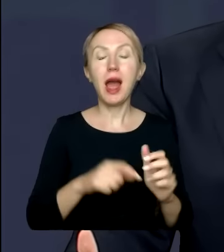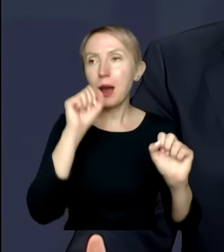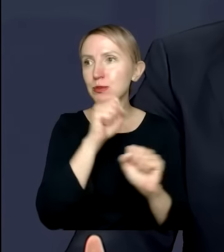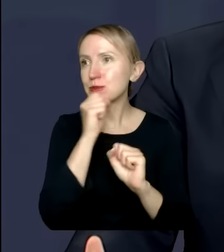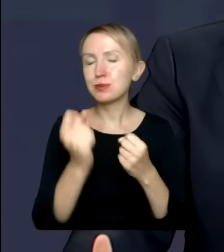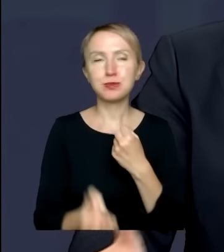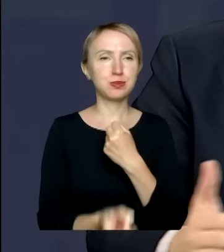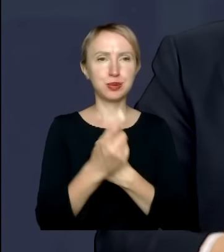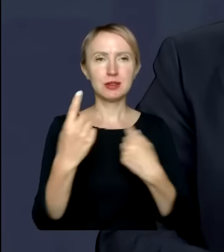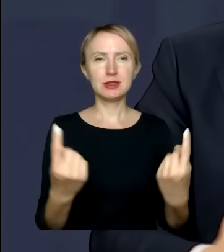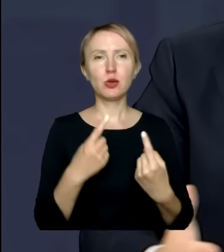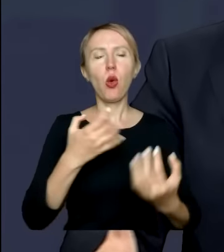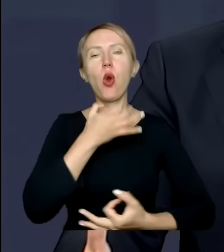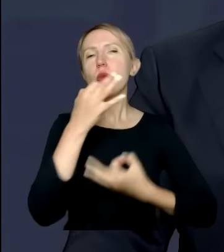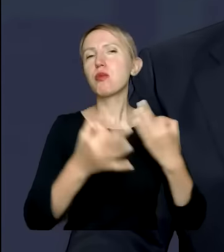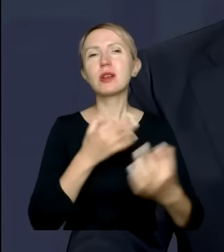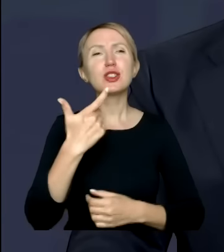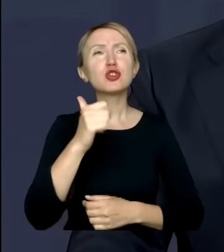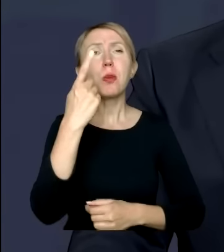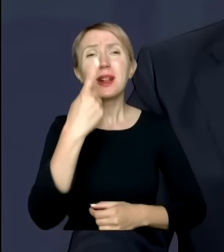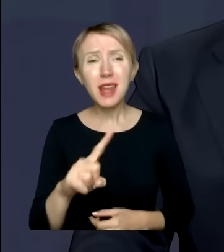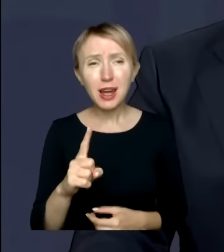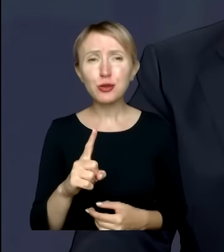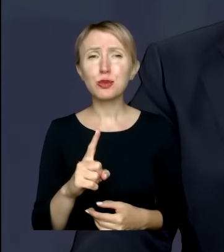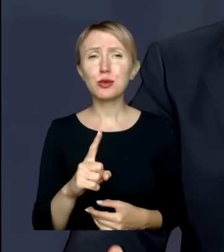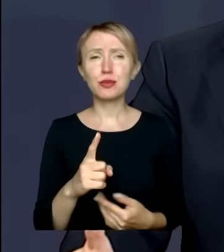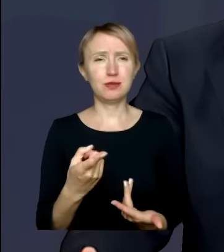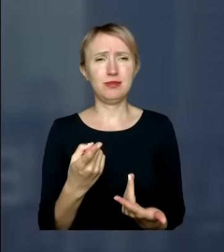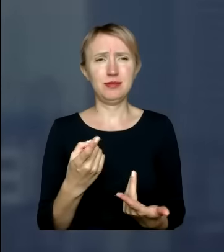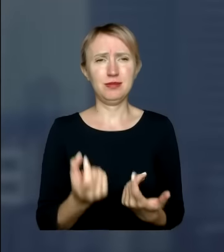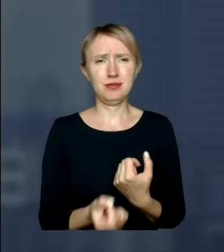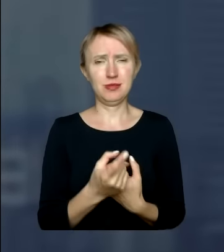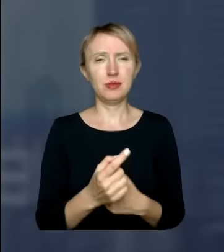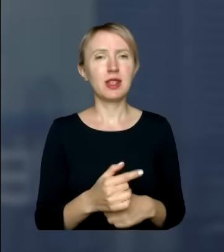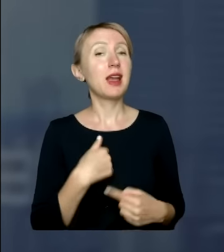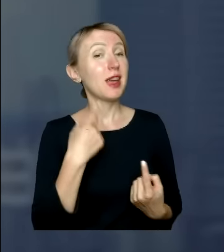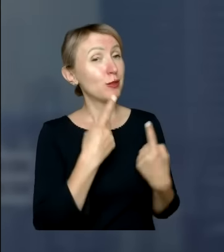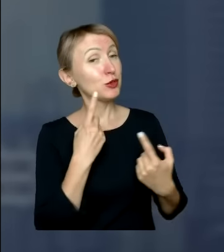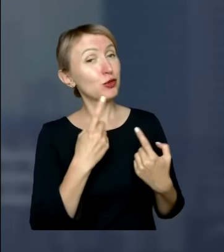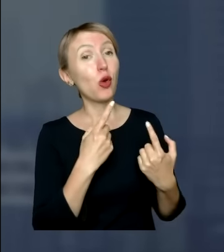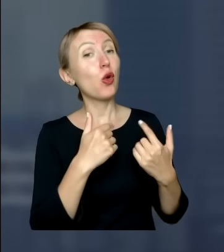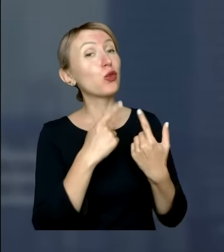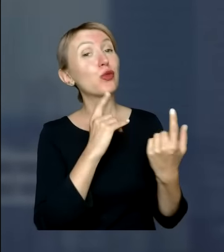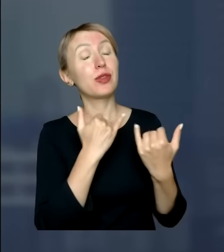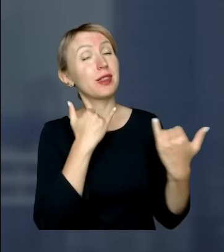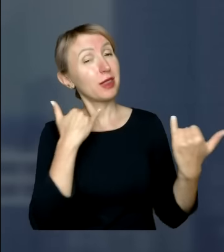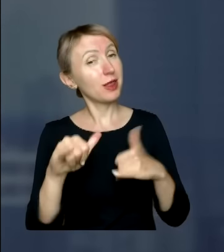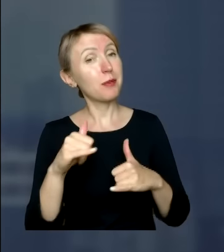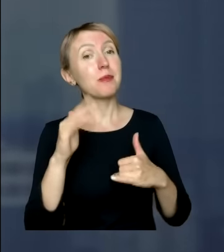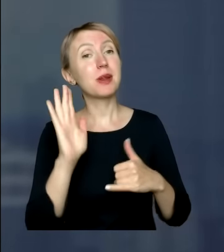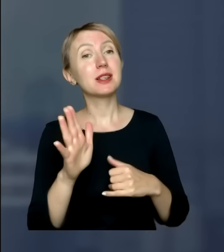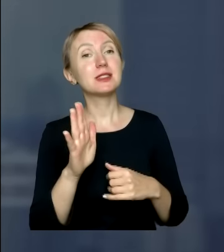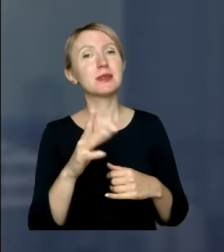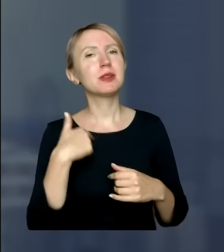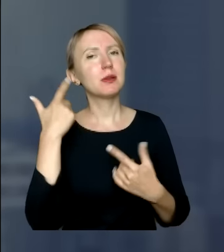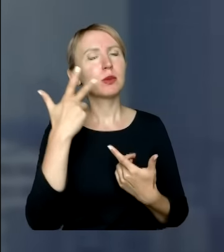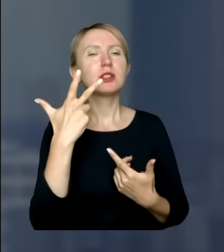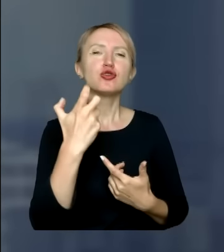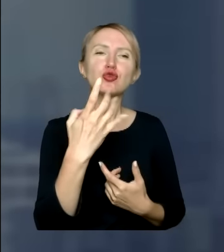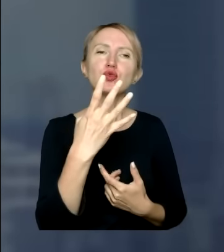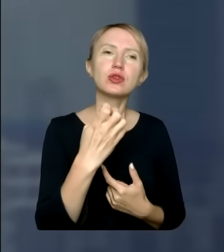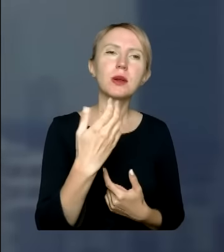historia którą opowiadają no te 100 miliardów ma tyle wspólnego z rzeczywistością paliwo ja to myślę że my Staniemy na jakichś 300 400 a